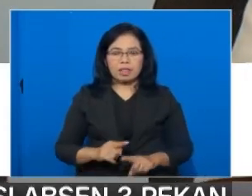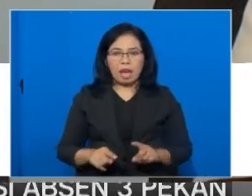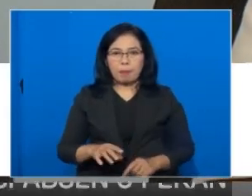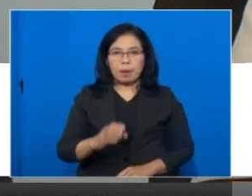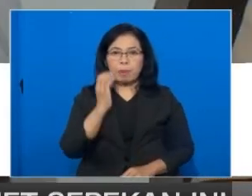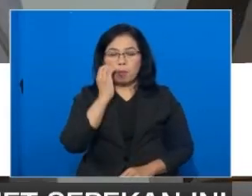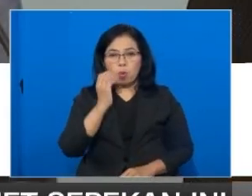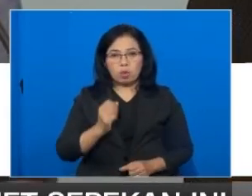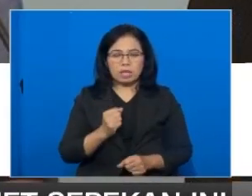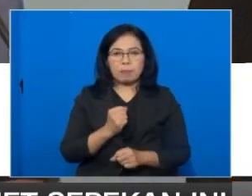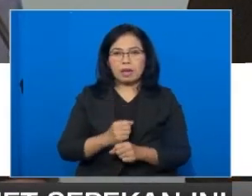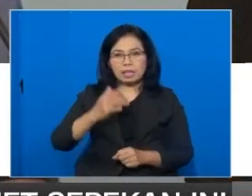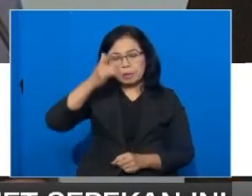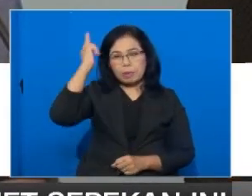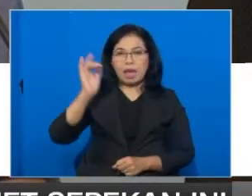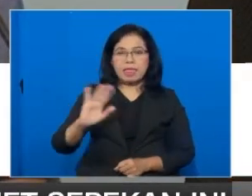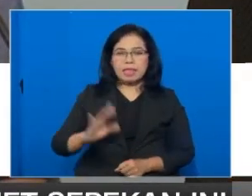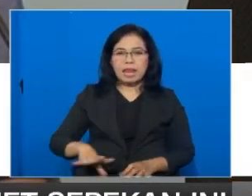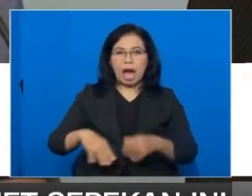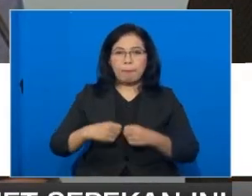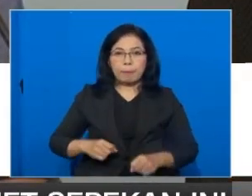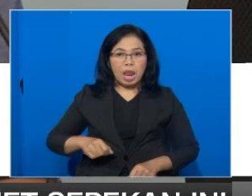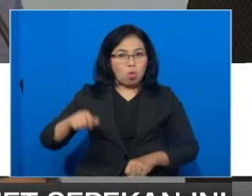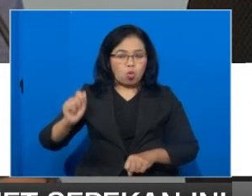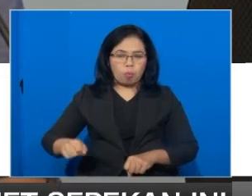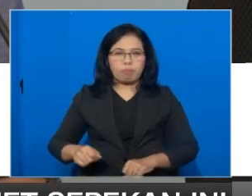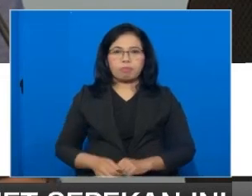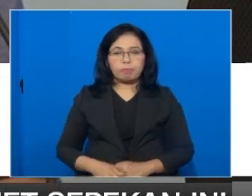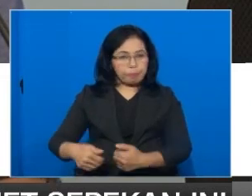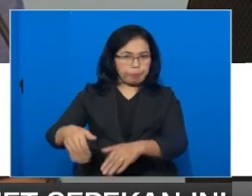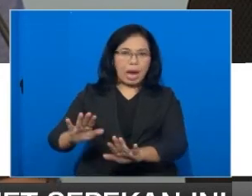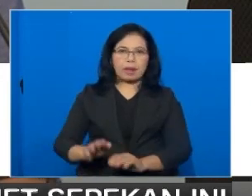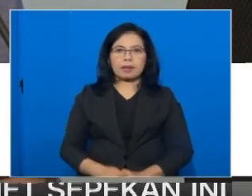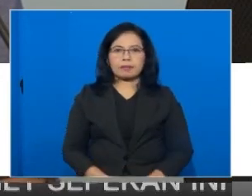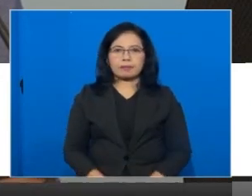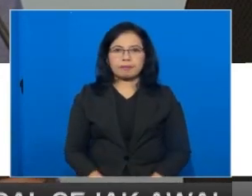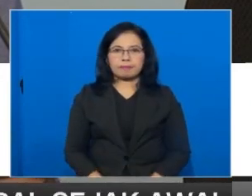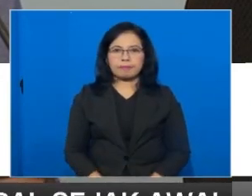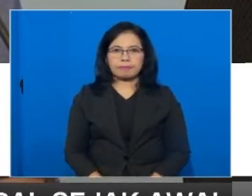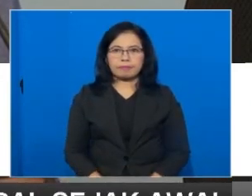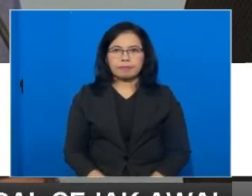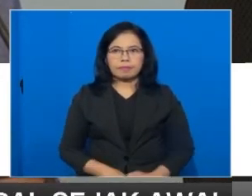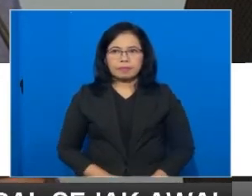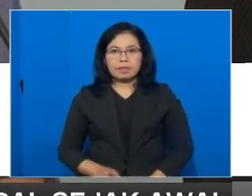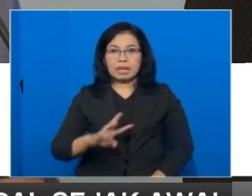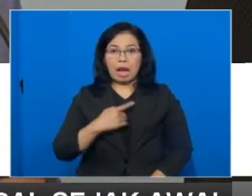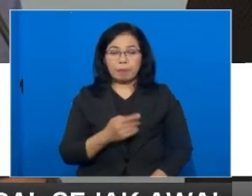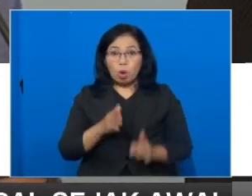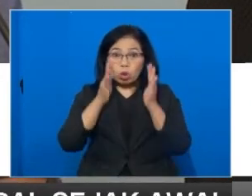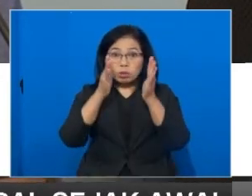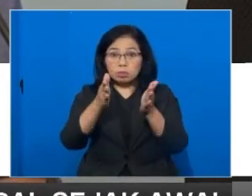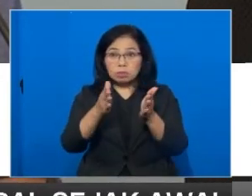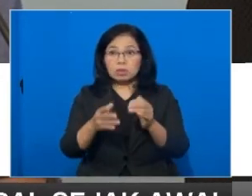tersebut karena memang eh situasi sekarang kami konsentrasi e